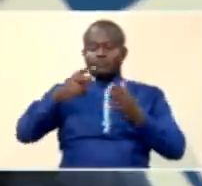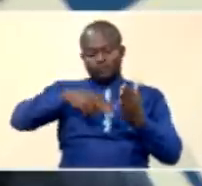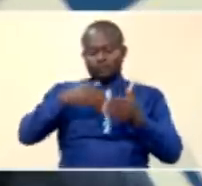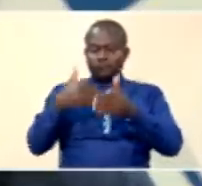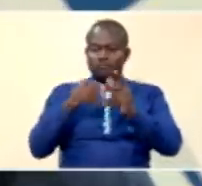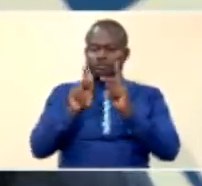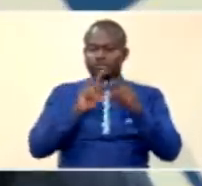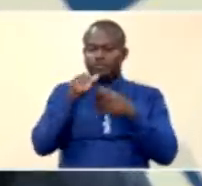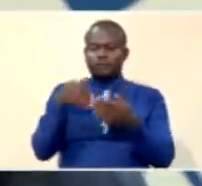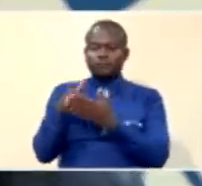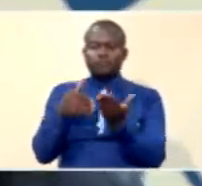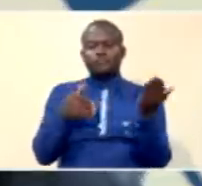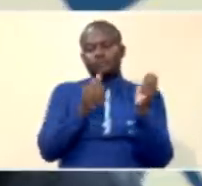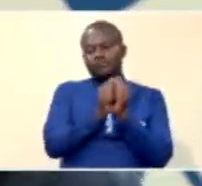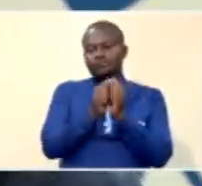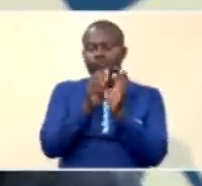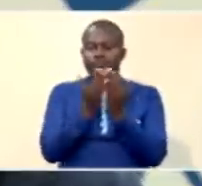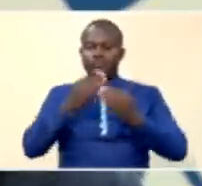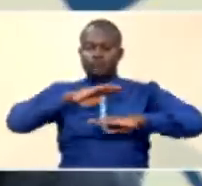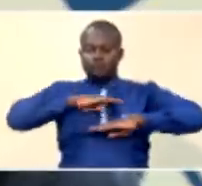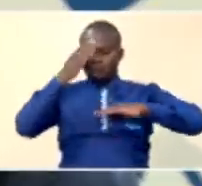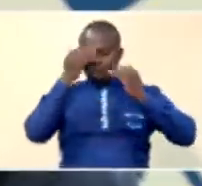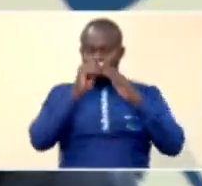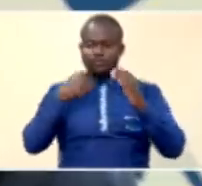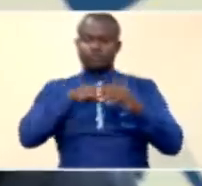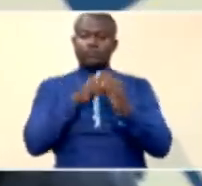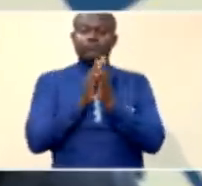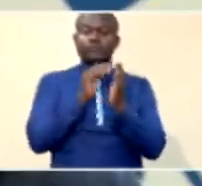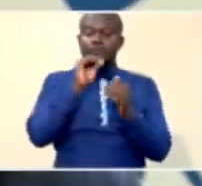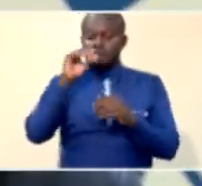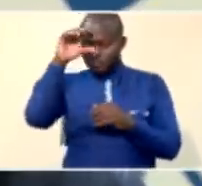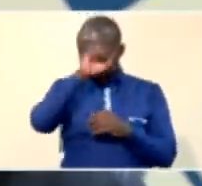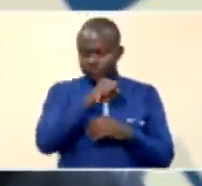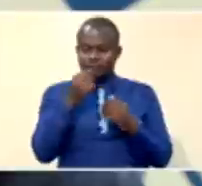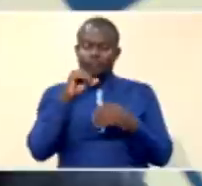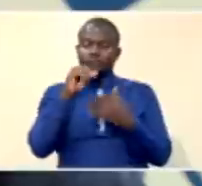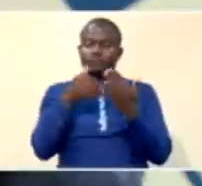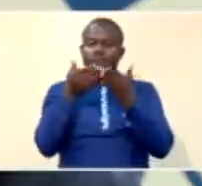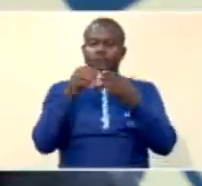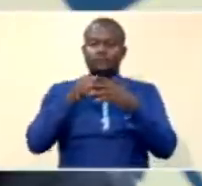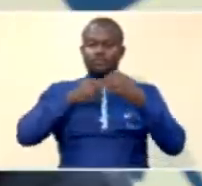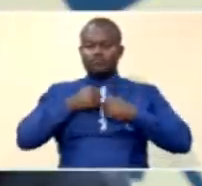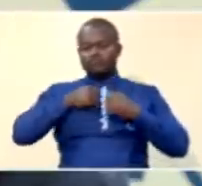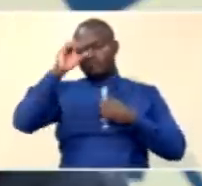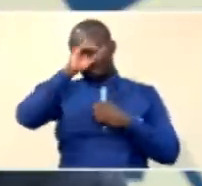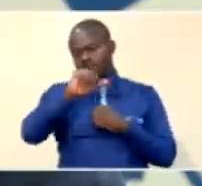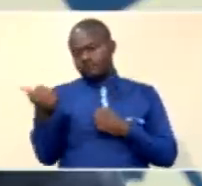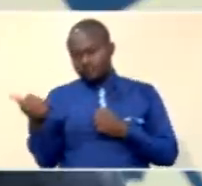y'abantu, n'ibitabo bihagije, kuko ibitabo byo ntibibura n'ibitari mu Rwanda byashakwa no